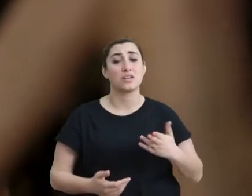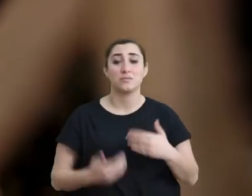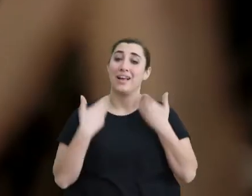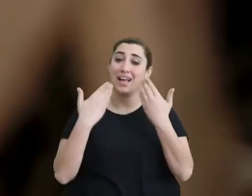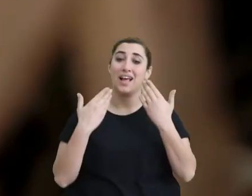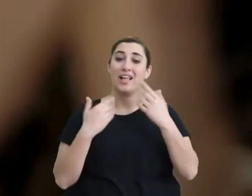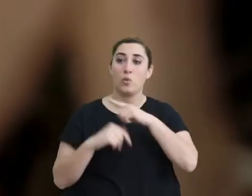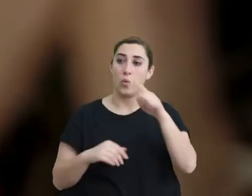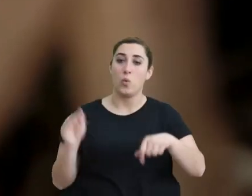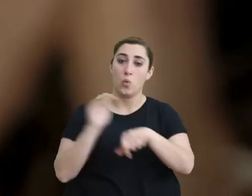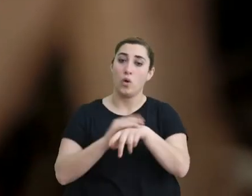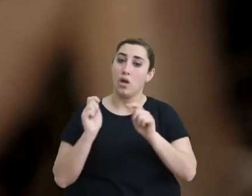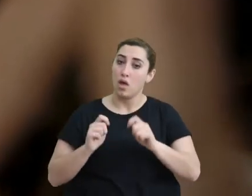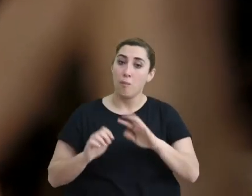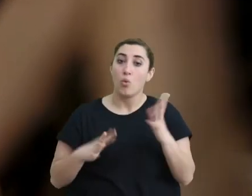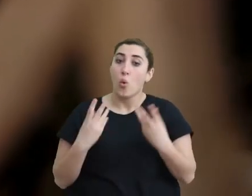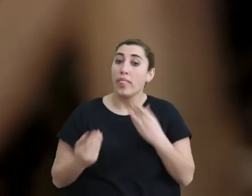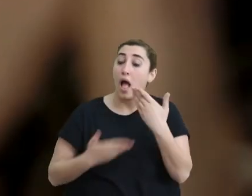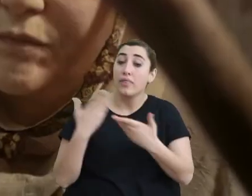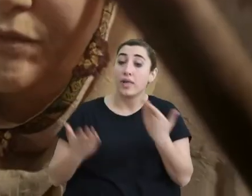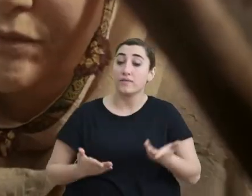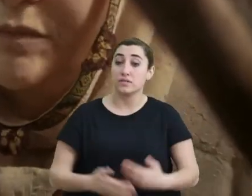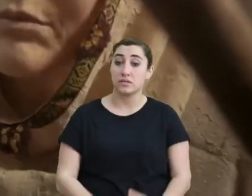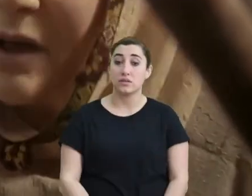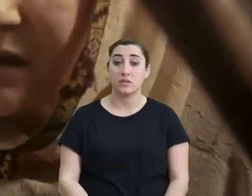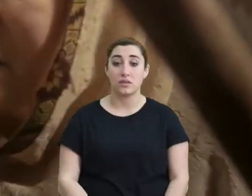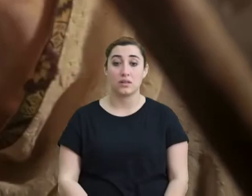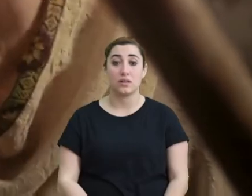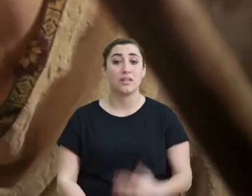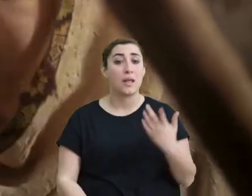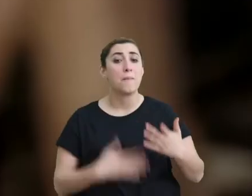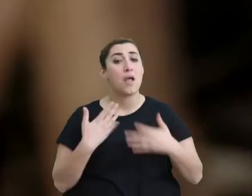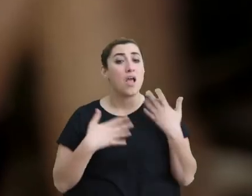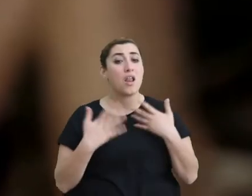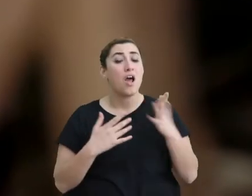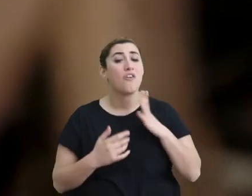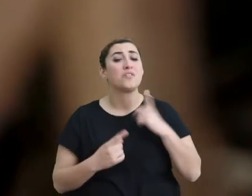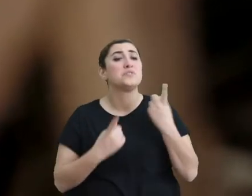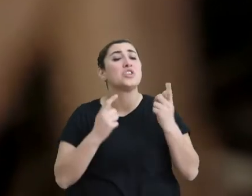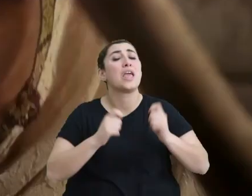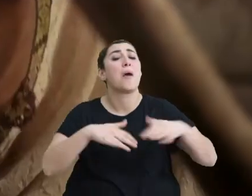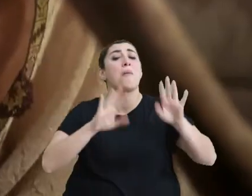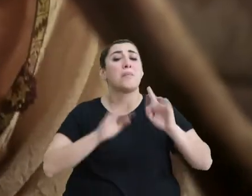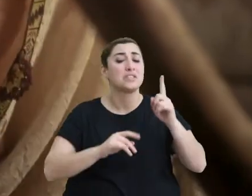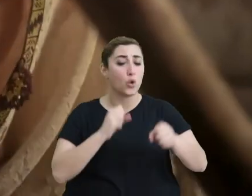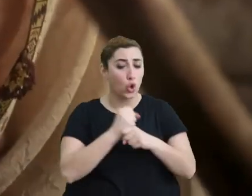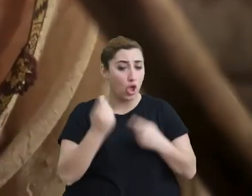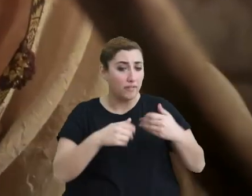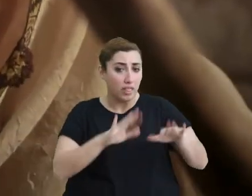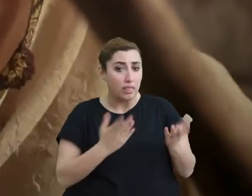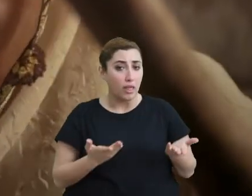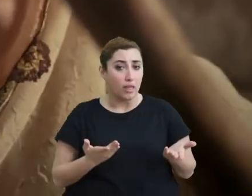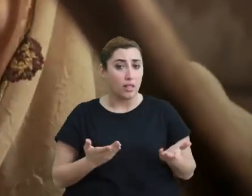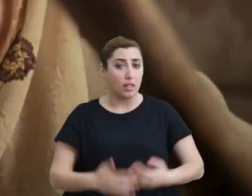Kadı tekkeyi muhasara eder ana. Daha ne anlatsın? Bir merakım var, bir borcunu ödemez kızım. Senin üstüne vazifen bu